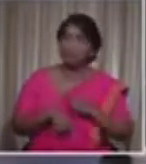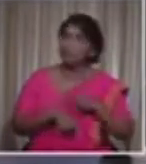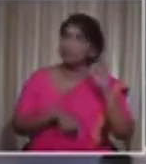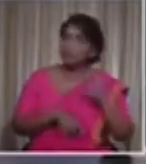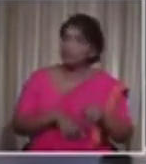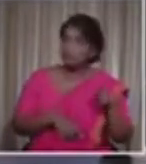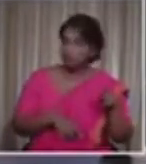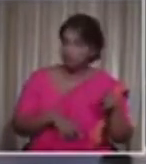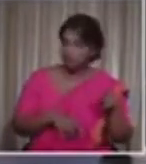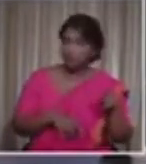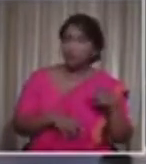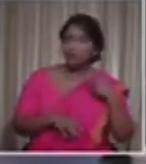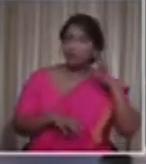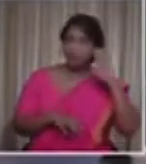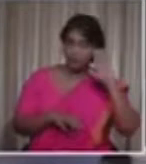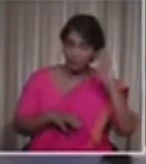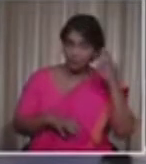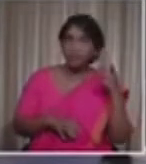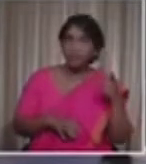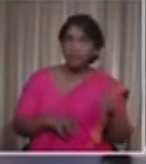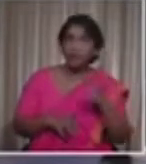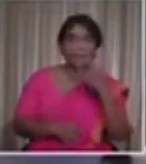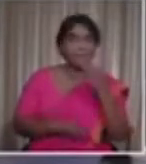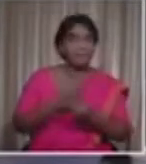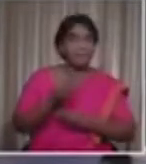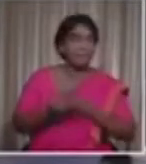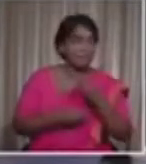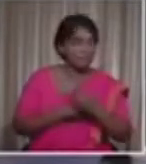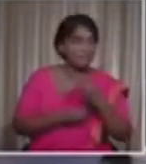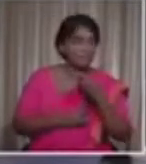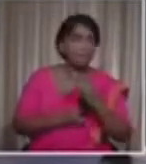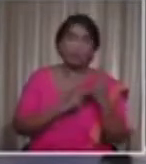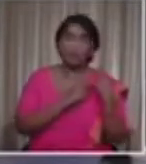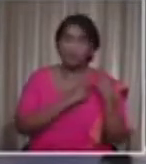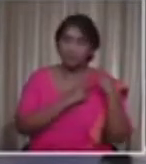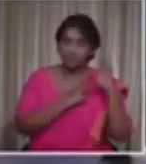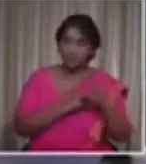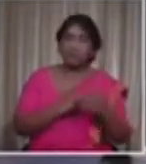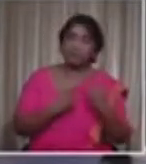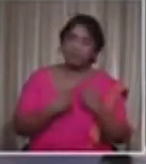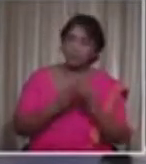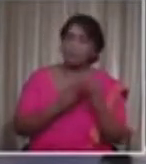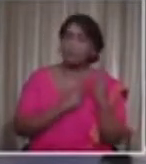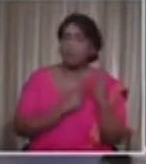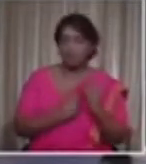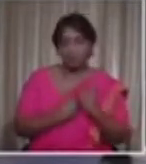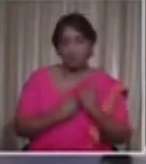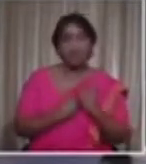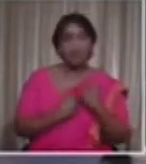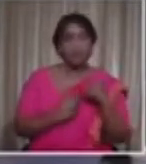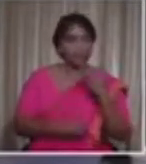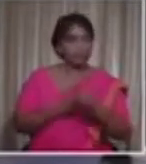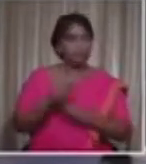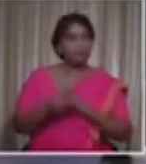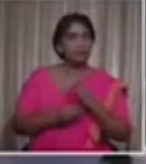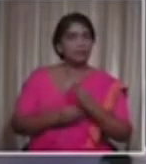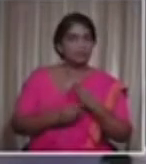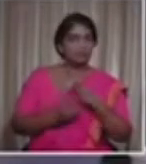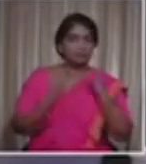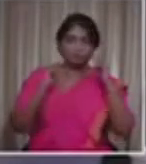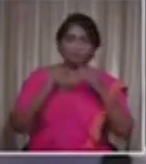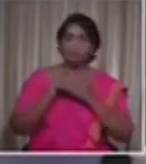අවස්ථාවේදී විශේෂයෙන්ම දීවර කර්මාන්තයට වගකීමක් තියෙනවා. අපිට වගකීමක් තියෙනවා දීවර කර්මාන්තය